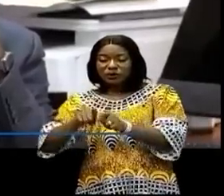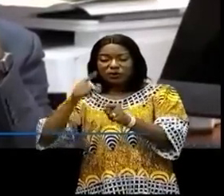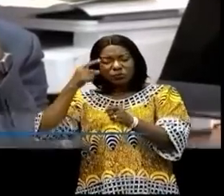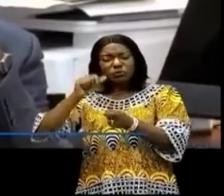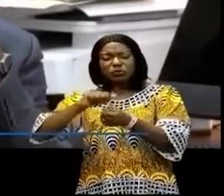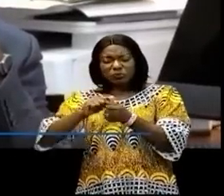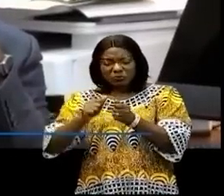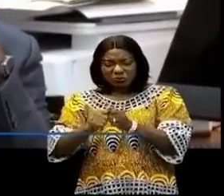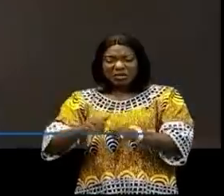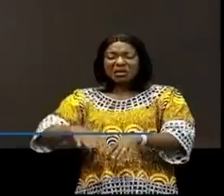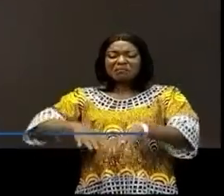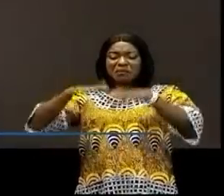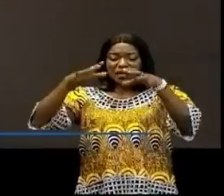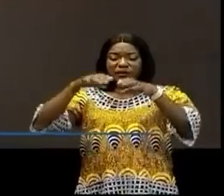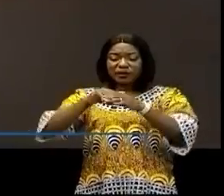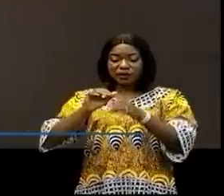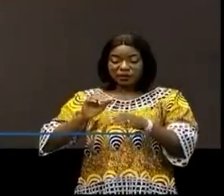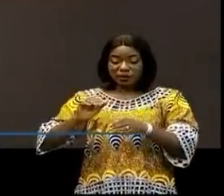pour le pays.